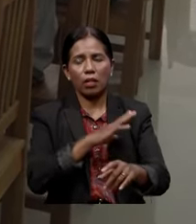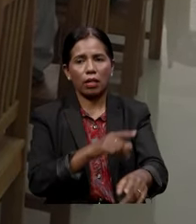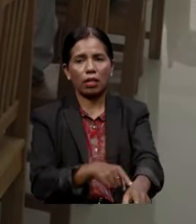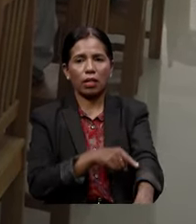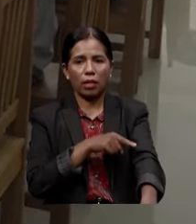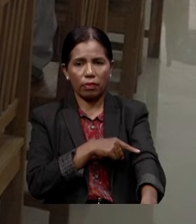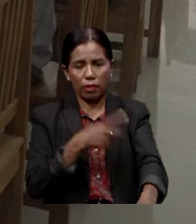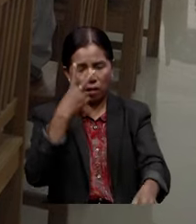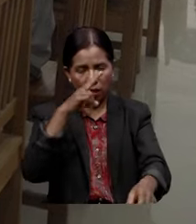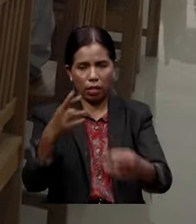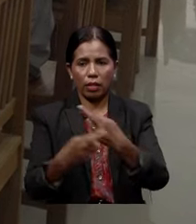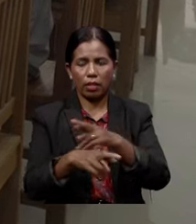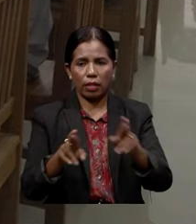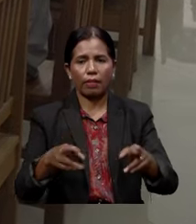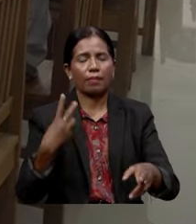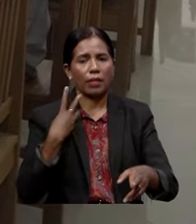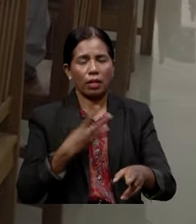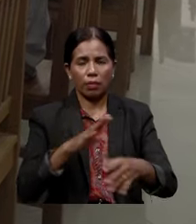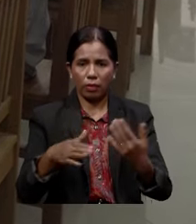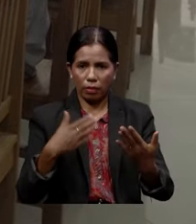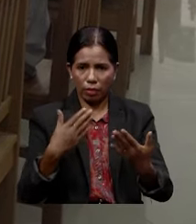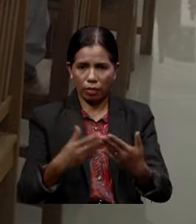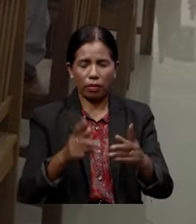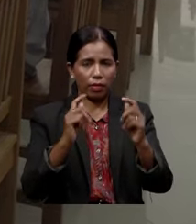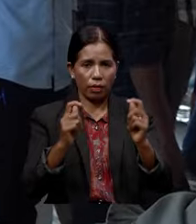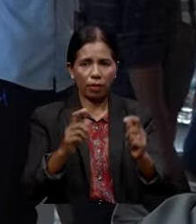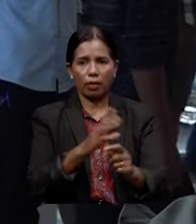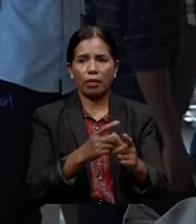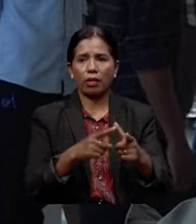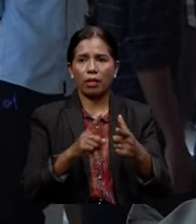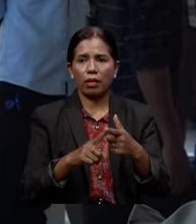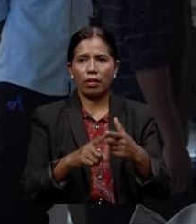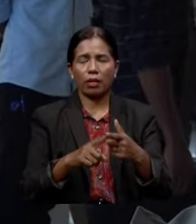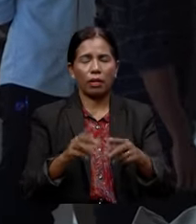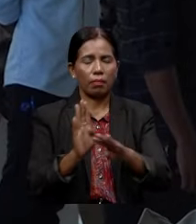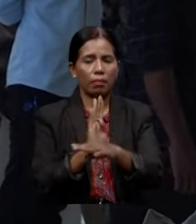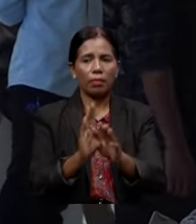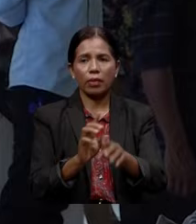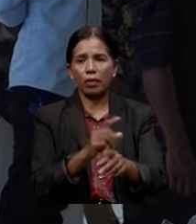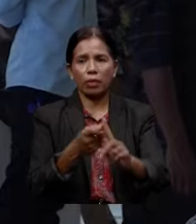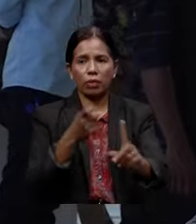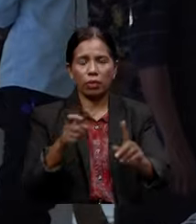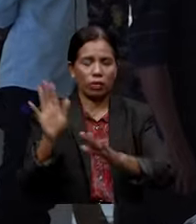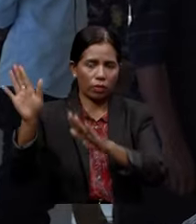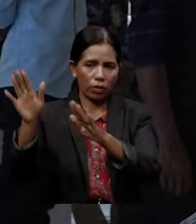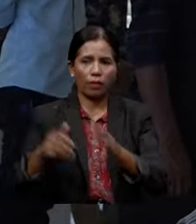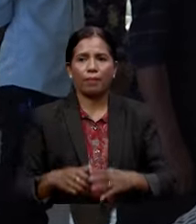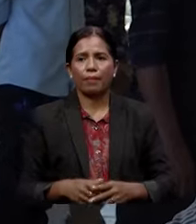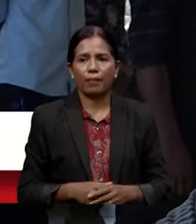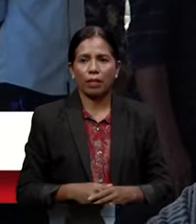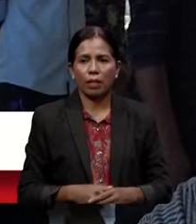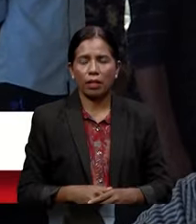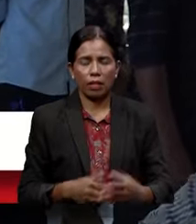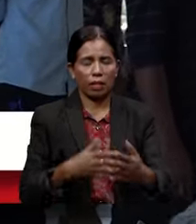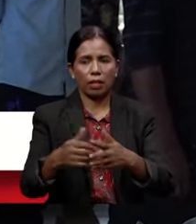mas foi na re resultado. A mistura do teste é contente, mas você bairro na Belanesa, você forró. Pada la